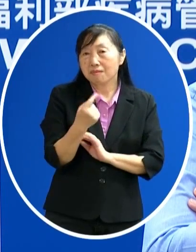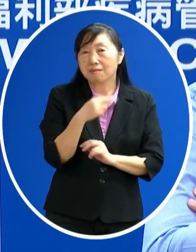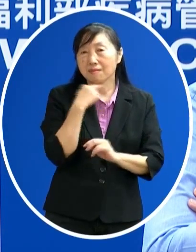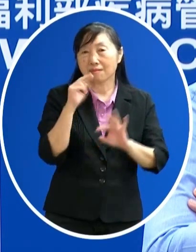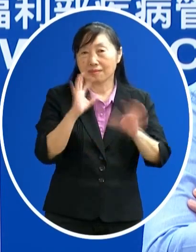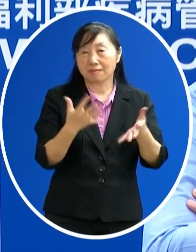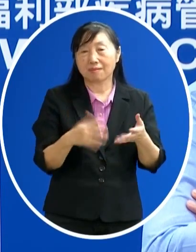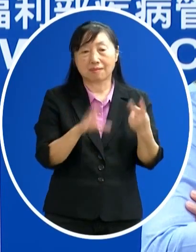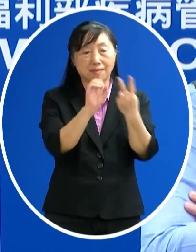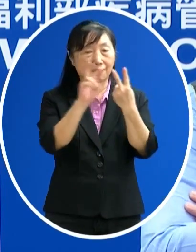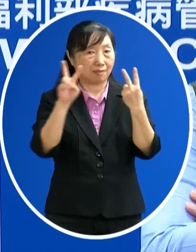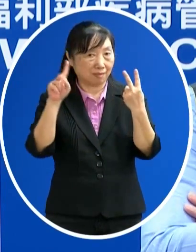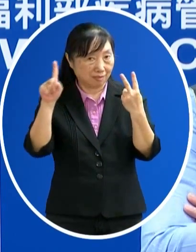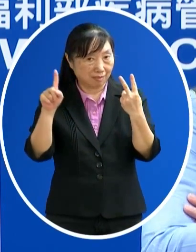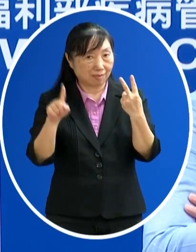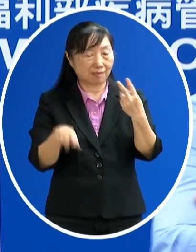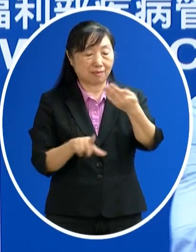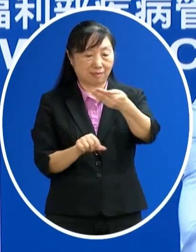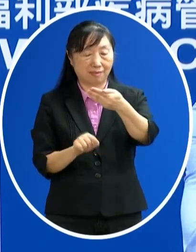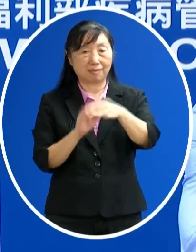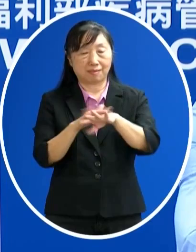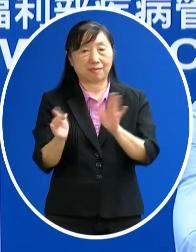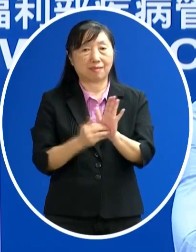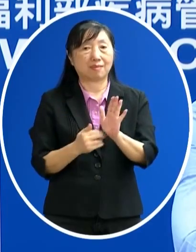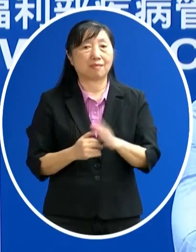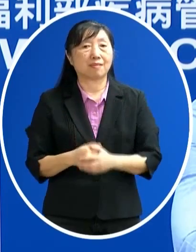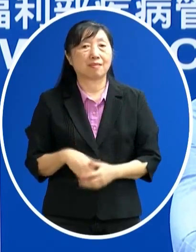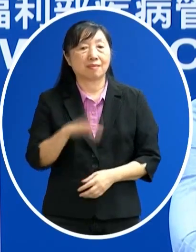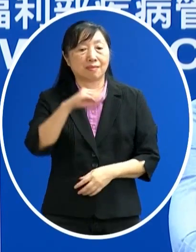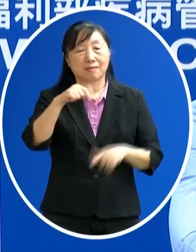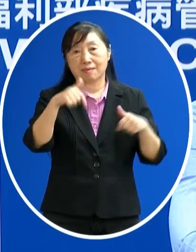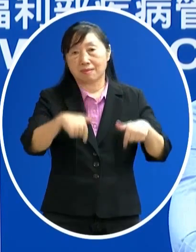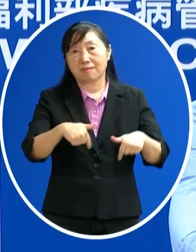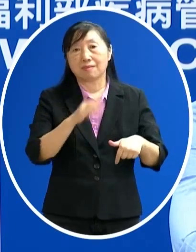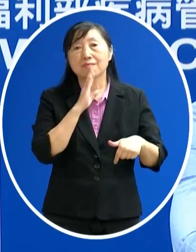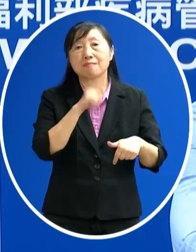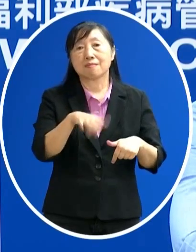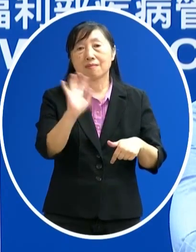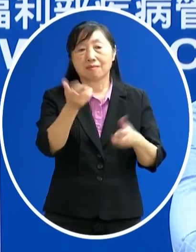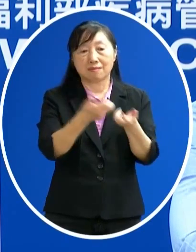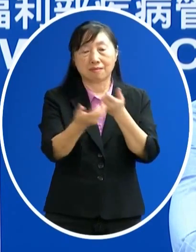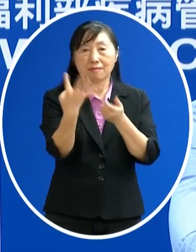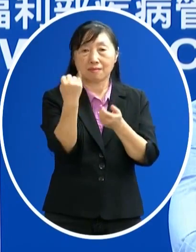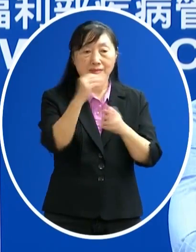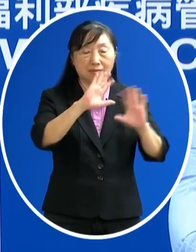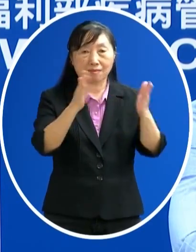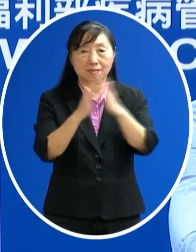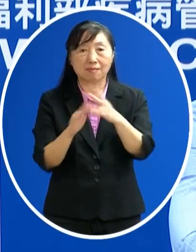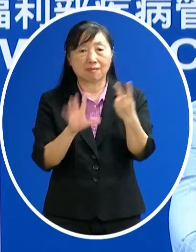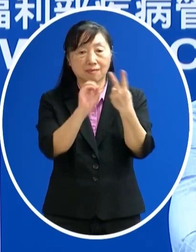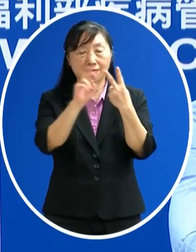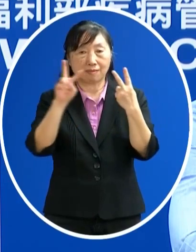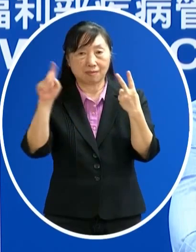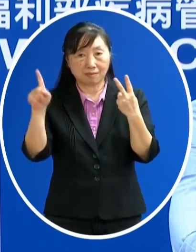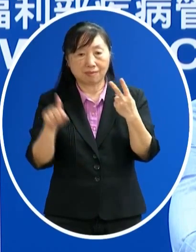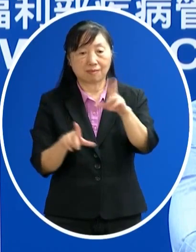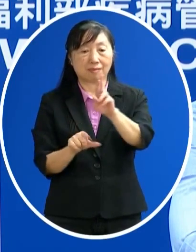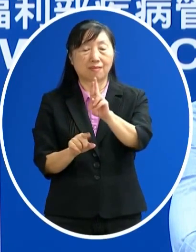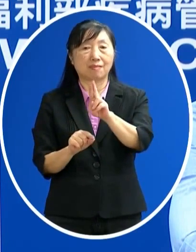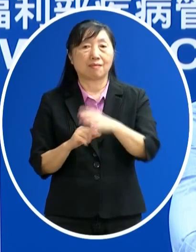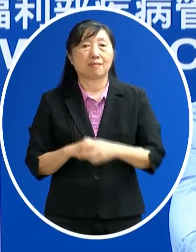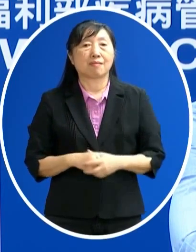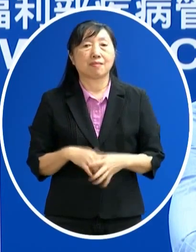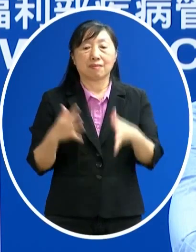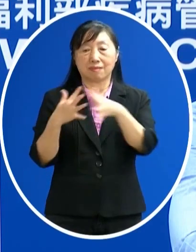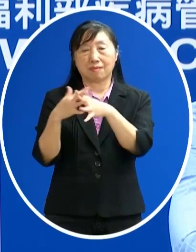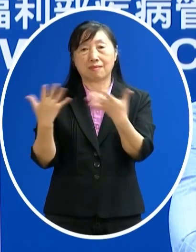国2021年9月会完成，巴西它分作几个国家来做2021年12月，那